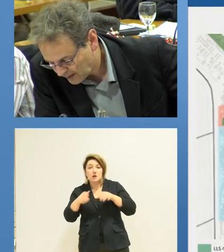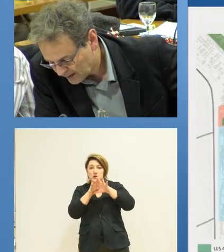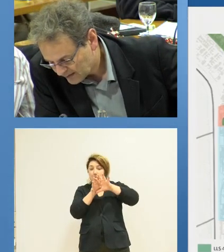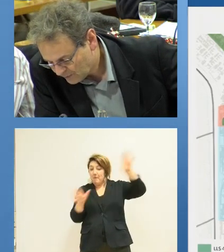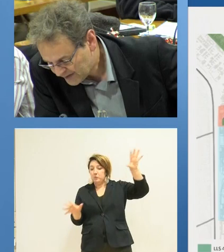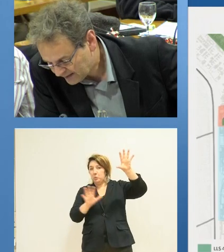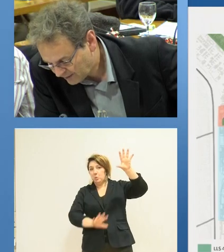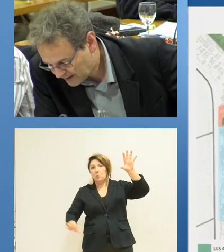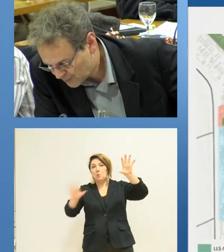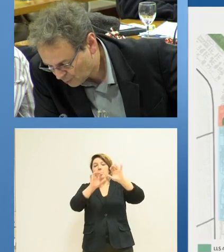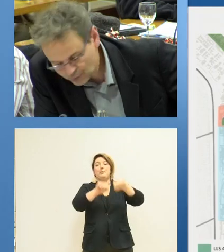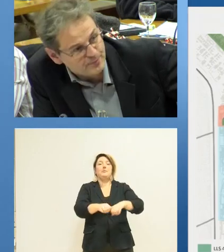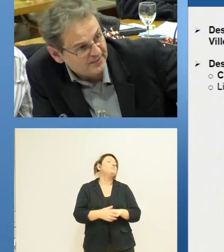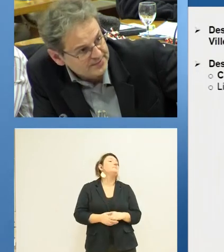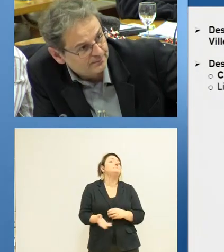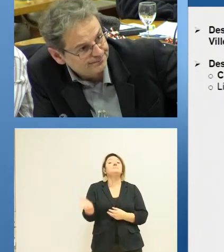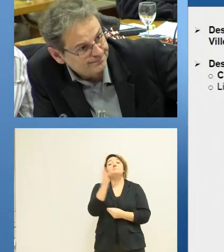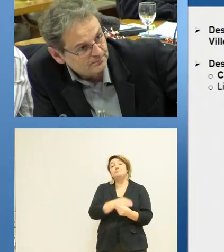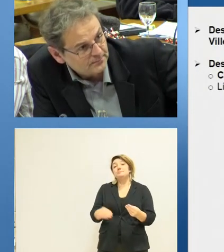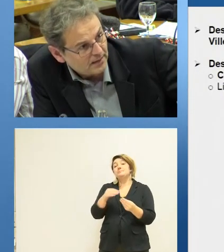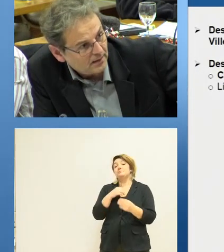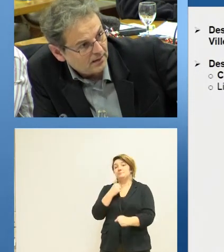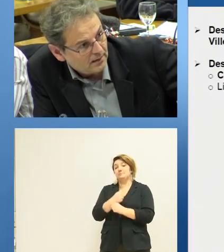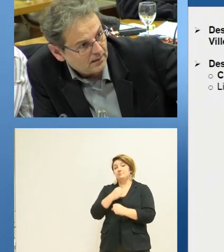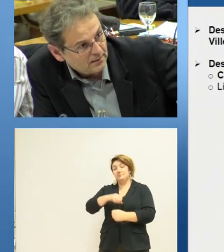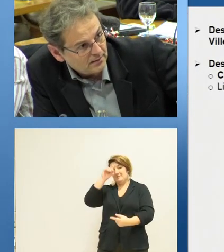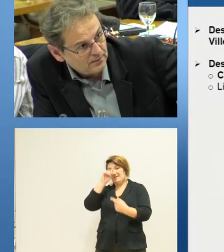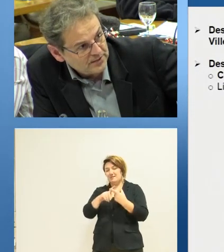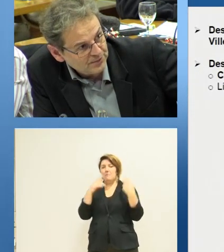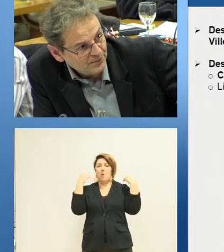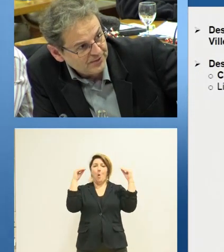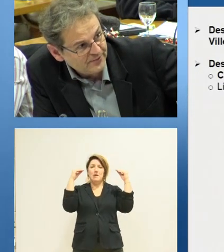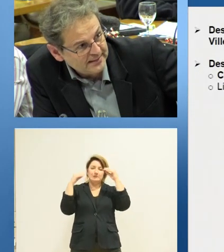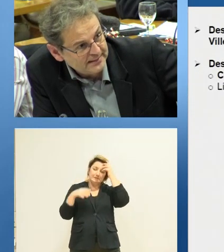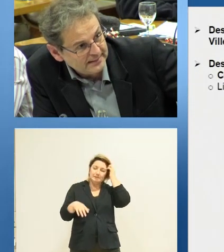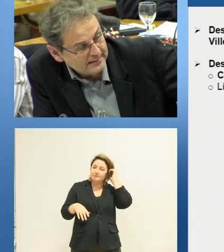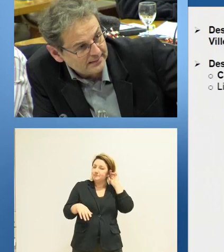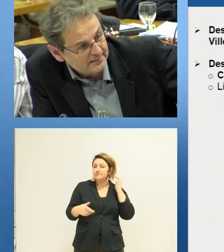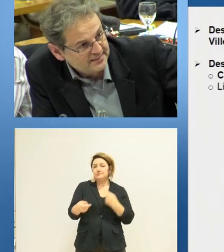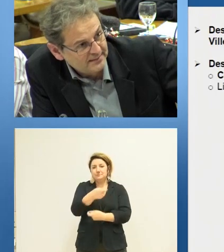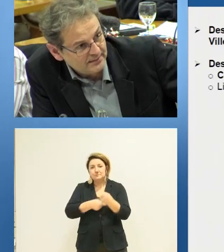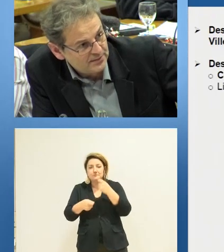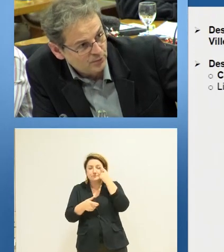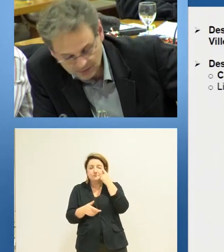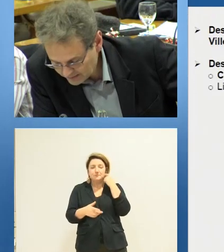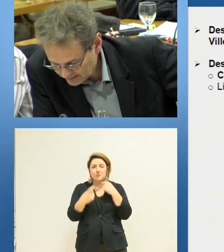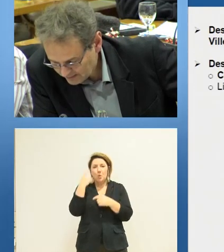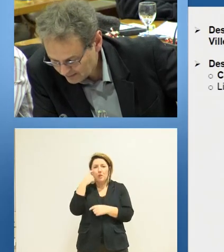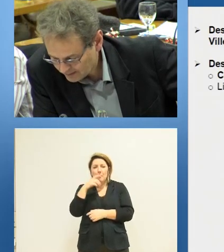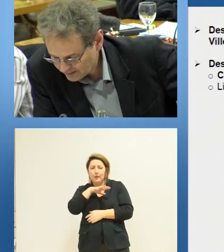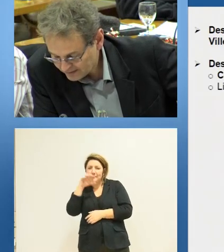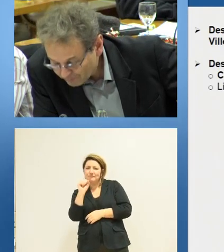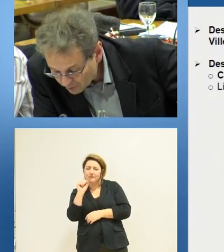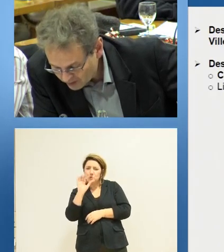c'est aussi un travail sur le commerce nous avons identifié des cds zone des